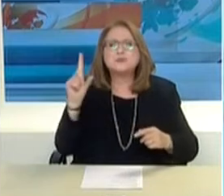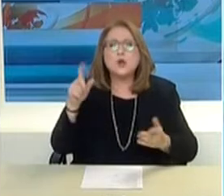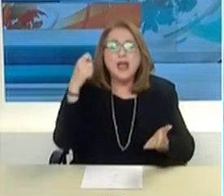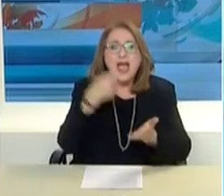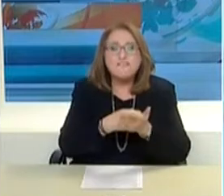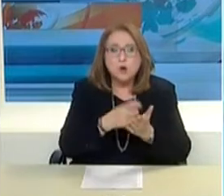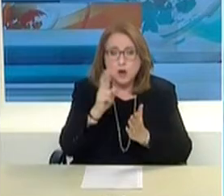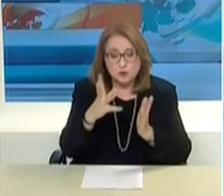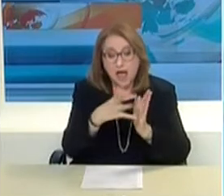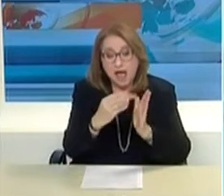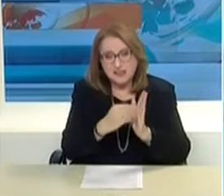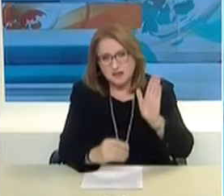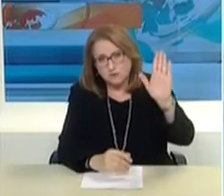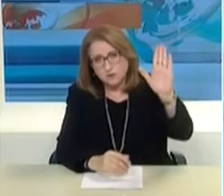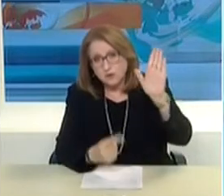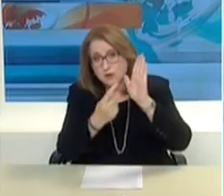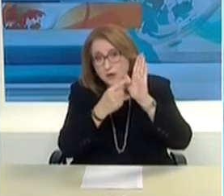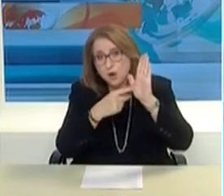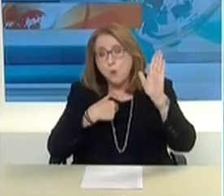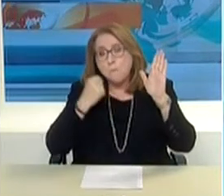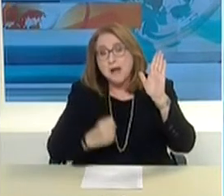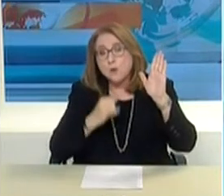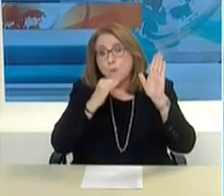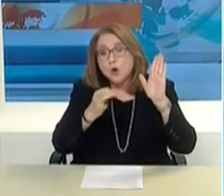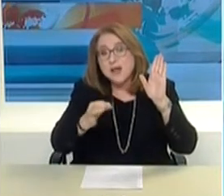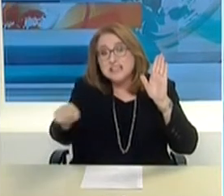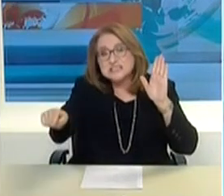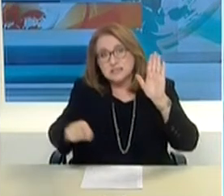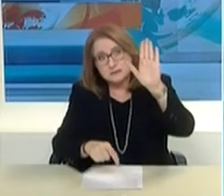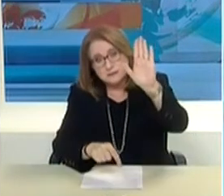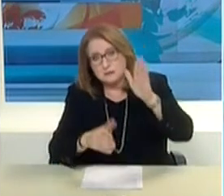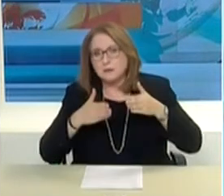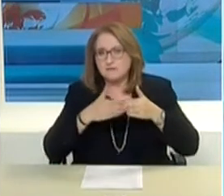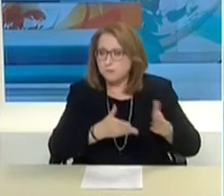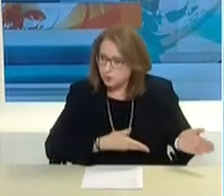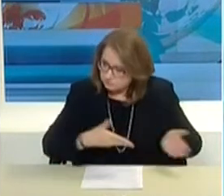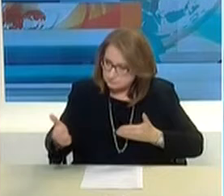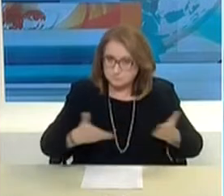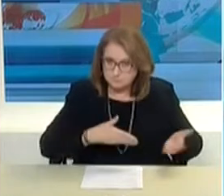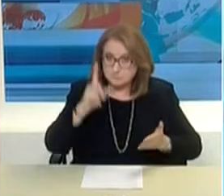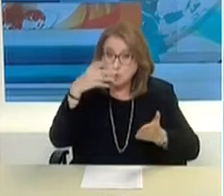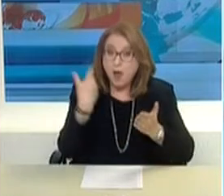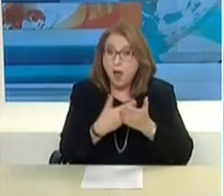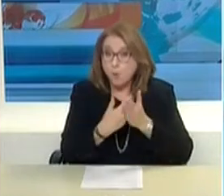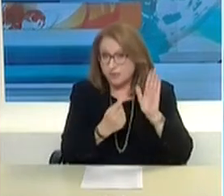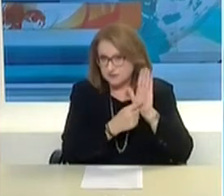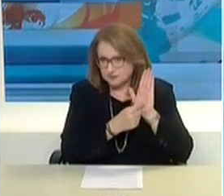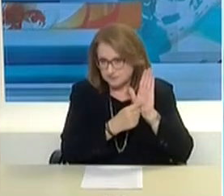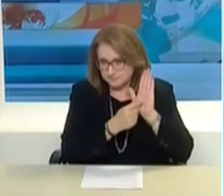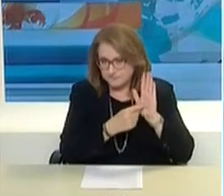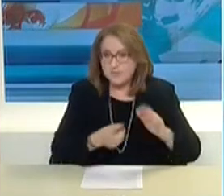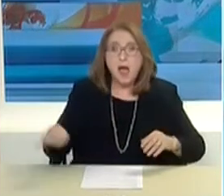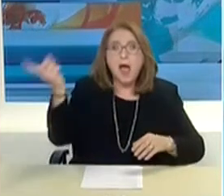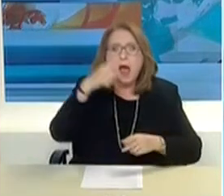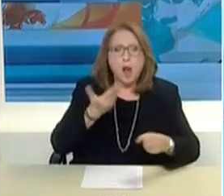μόνιμης κατοικίας. Επίσης, απαγορεύεται ο απόπλους και ο κατάπλους ιδιωτικών σκαφών αναψυχής σε όλη